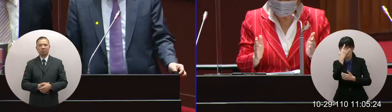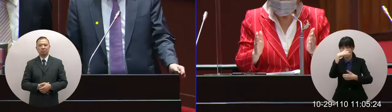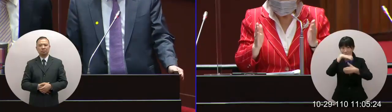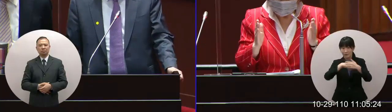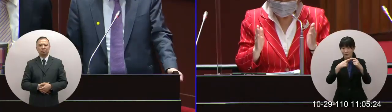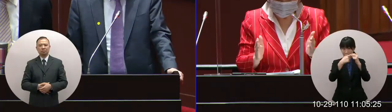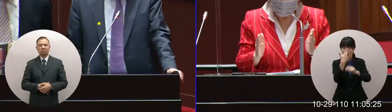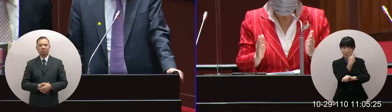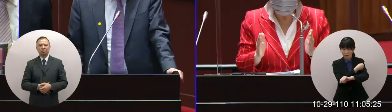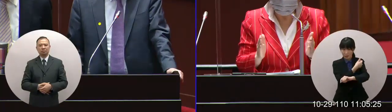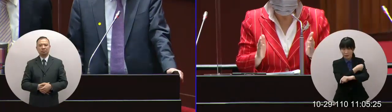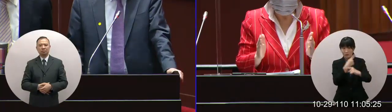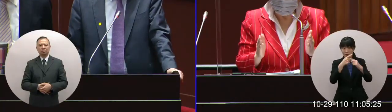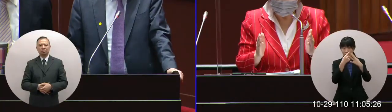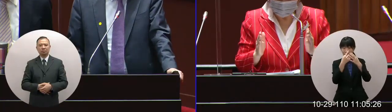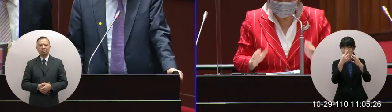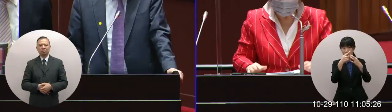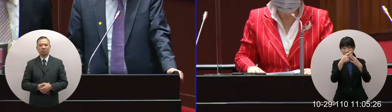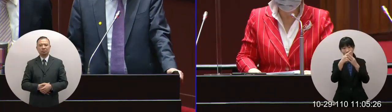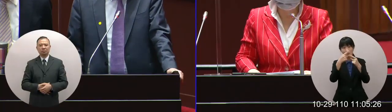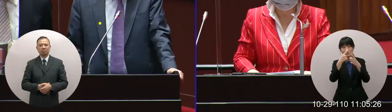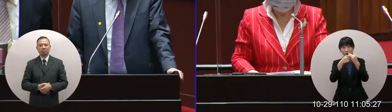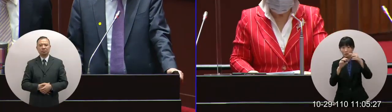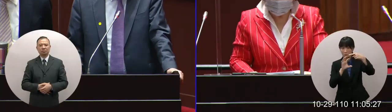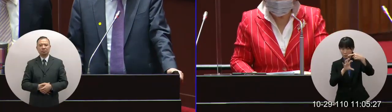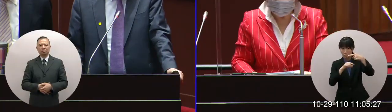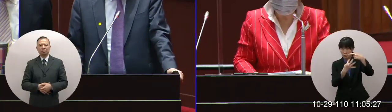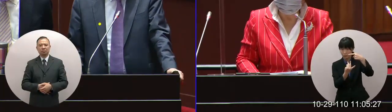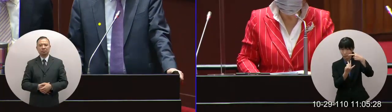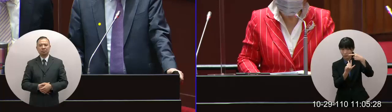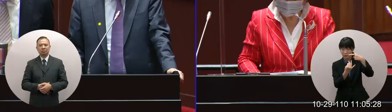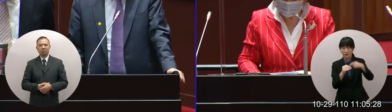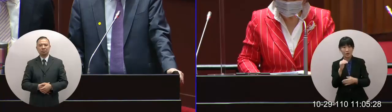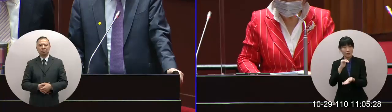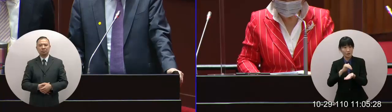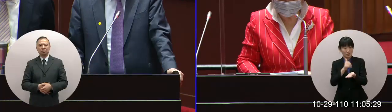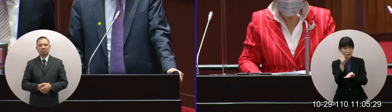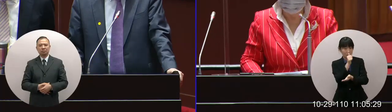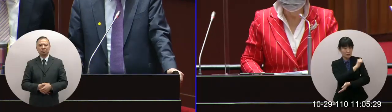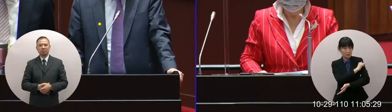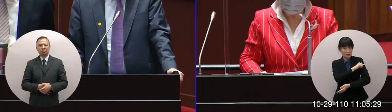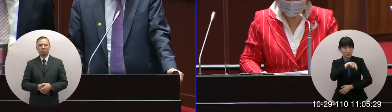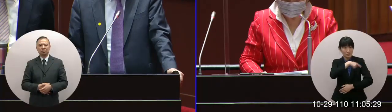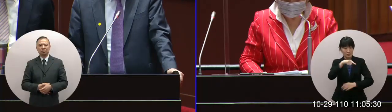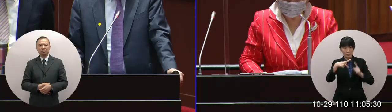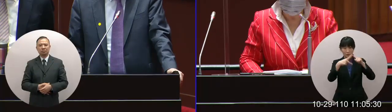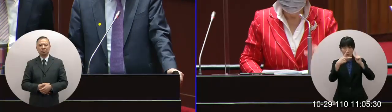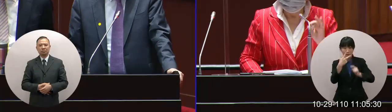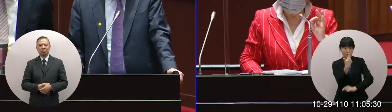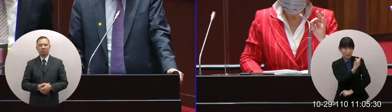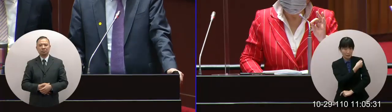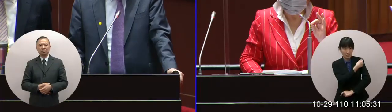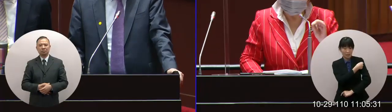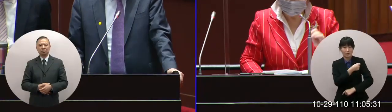第一剂疫苗接种人数为分母来算，医师人员完成第二剂接种大概